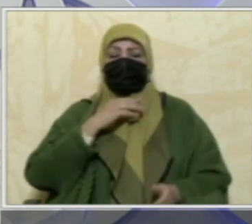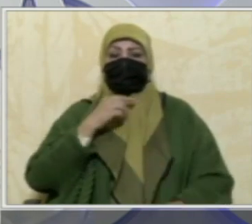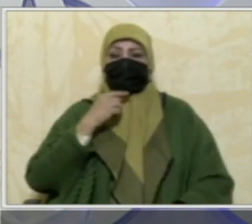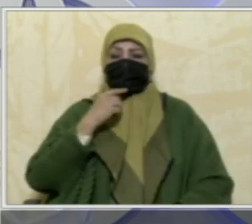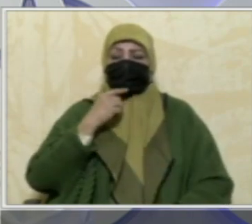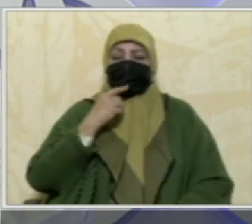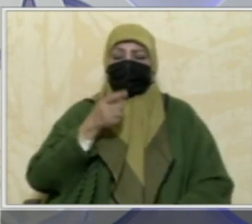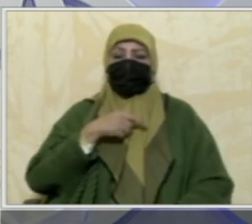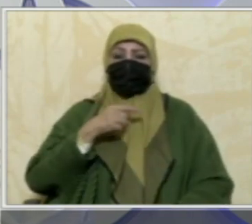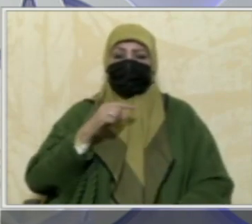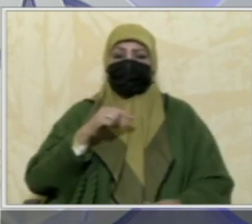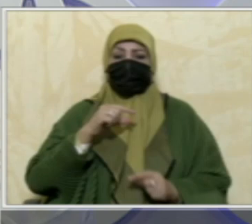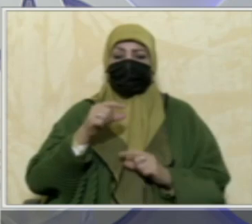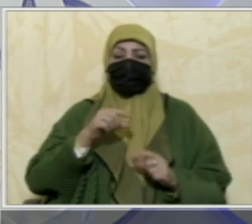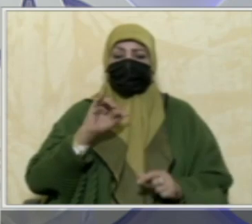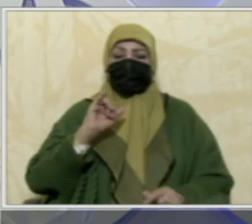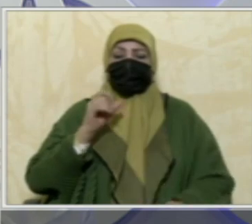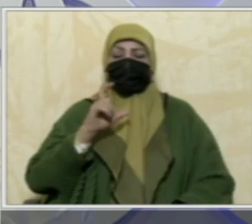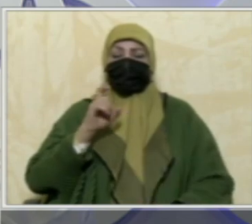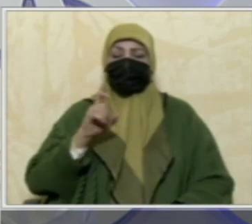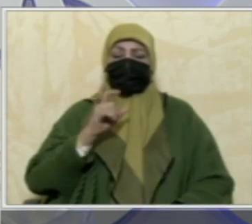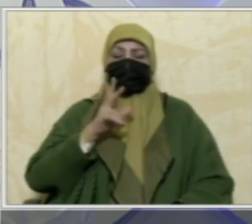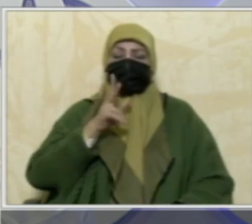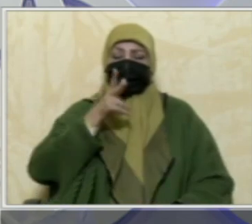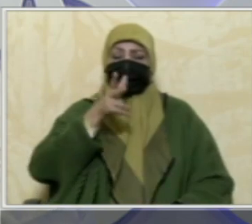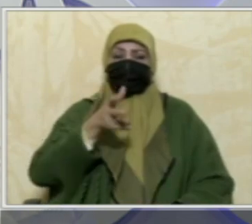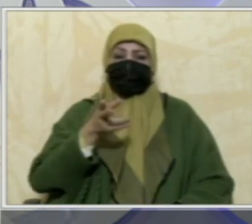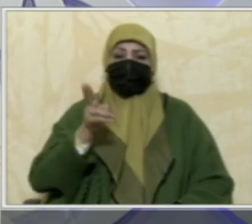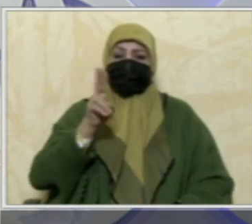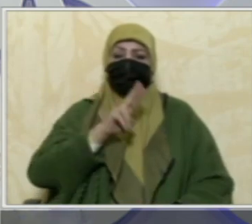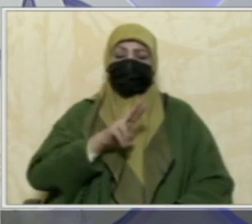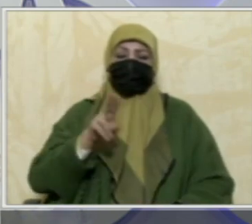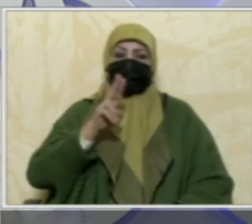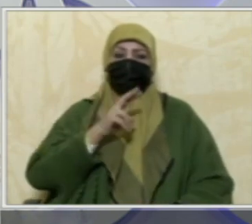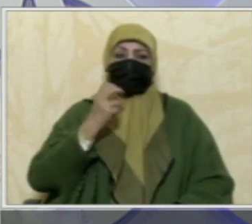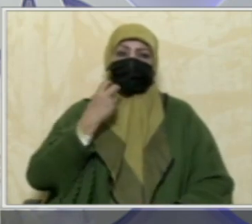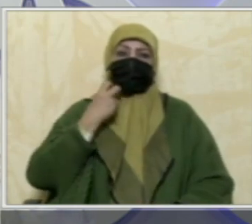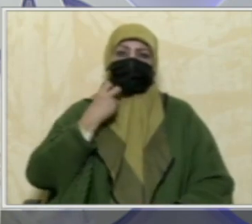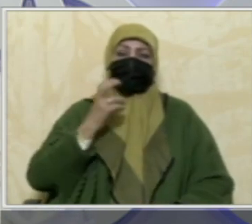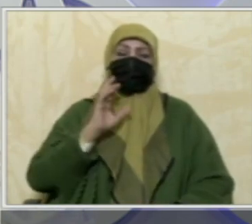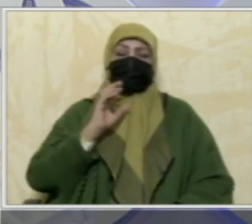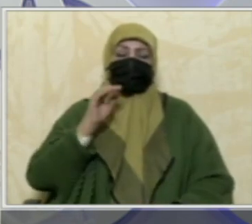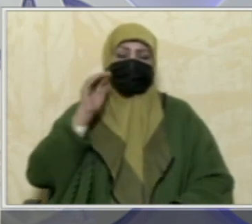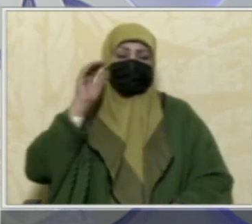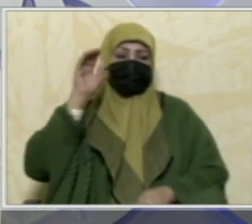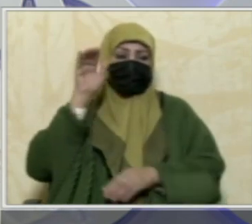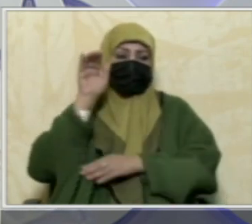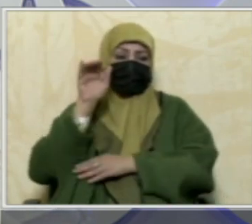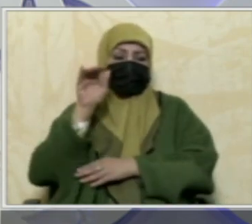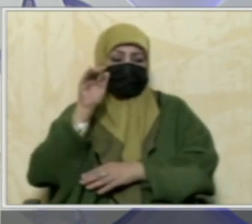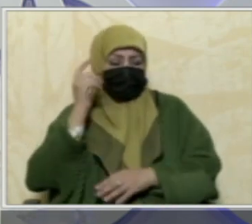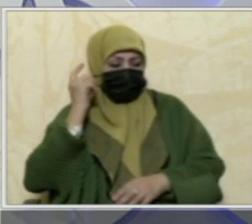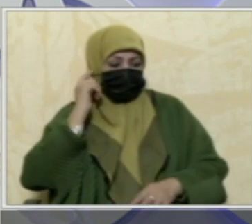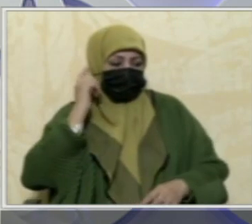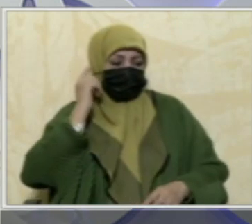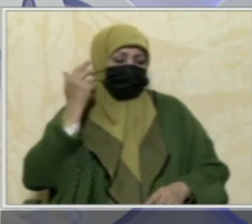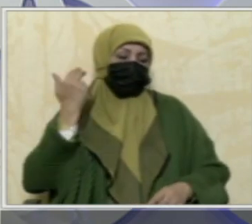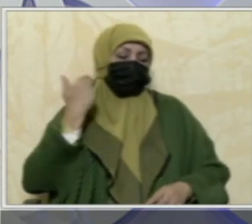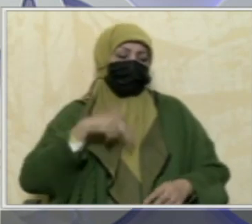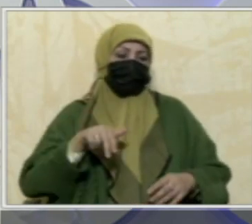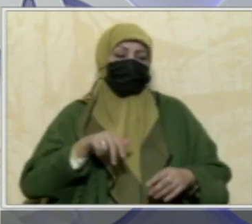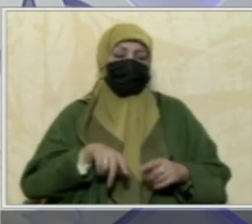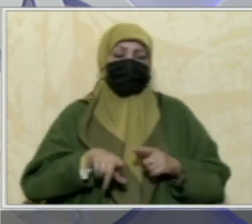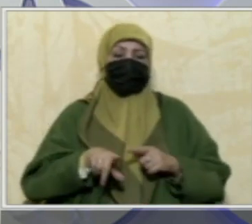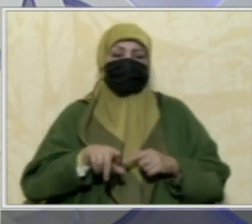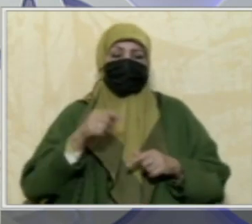مالك عن الدبيره من الابل الدبره المجروحه جرحا كبيرا وتسمى الدبره الجرح